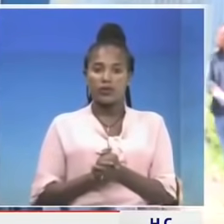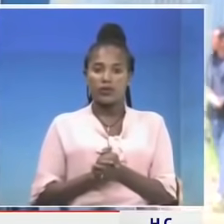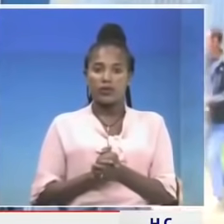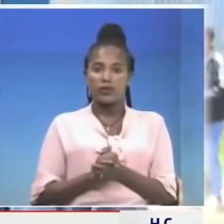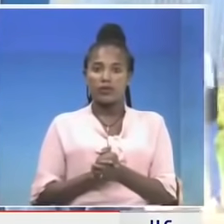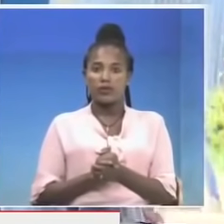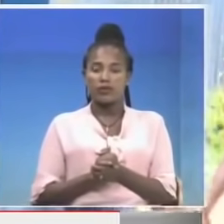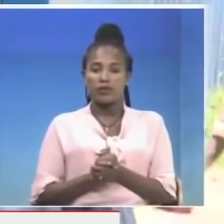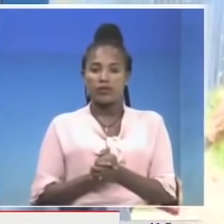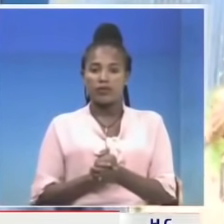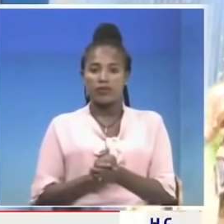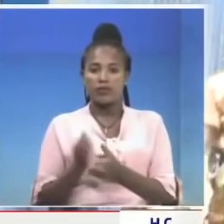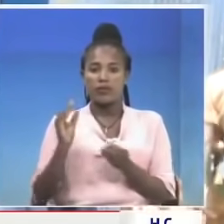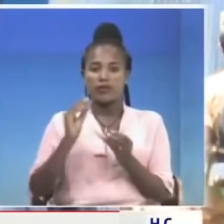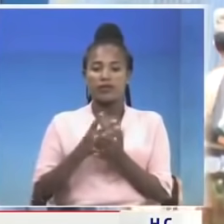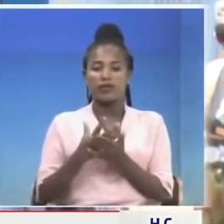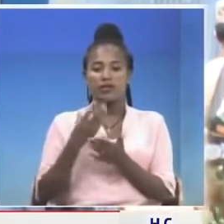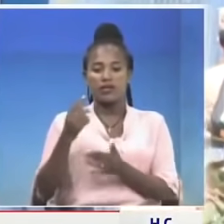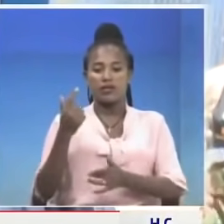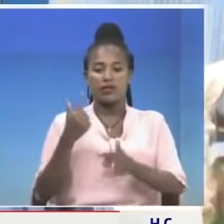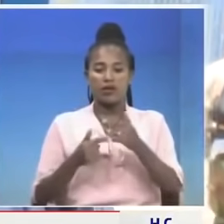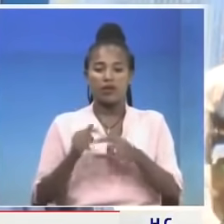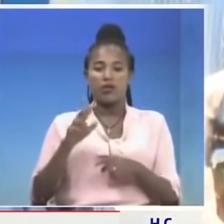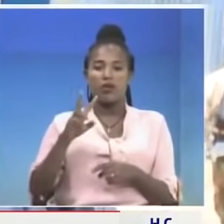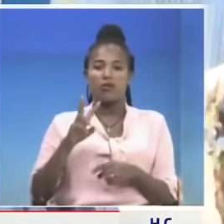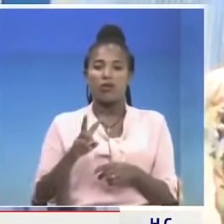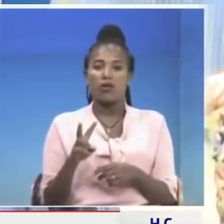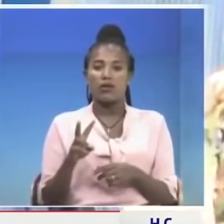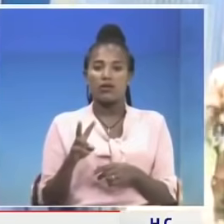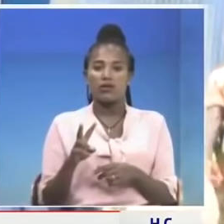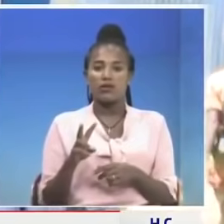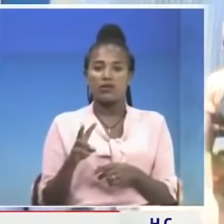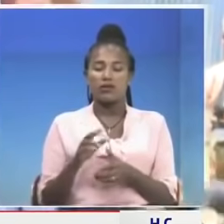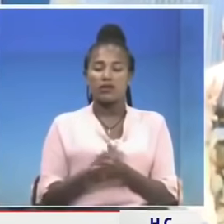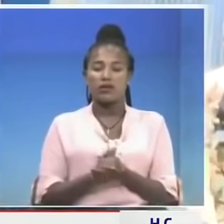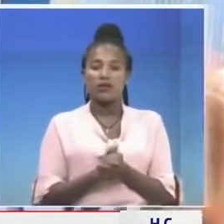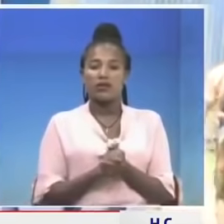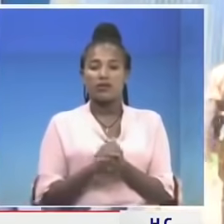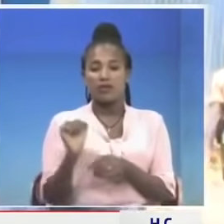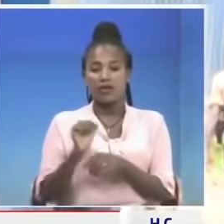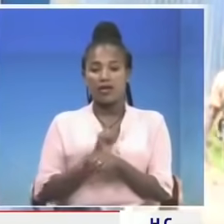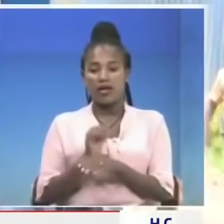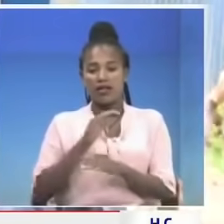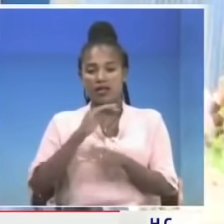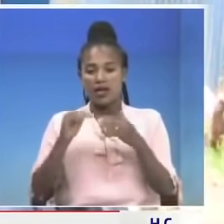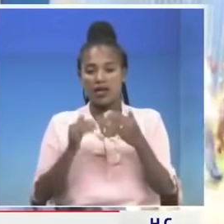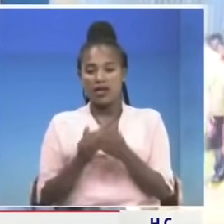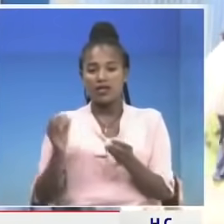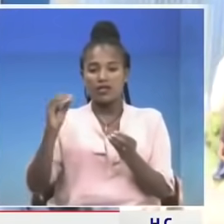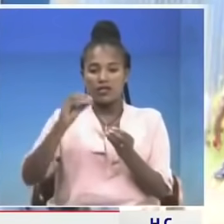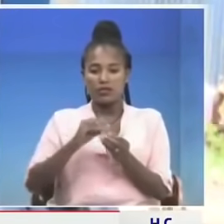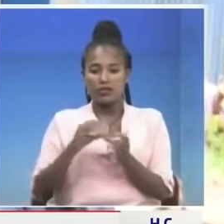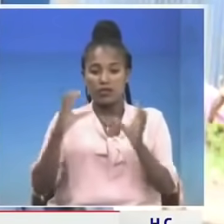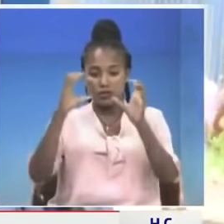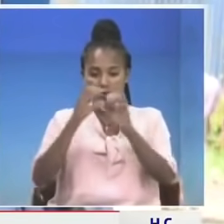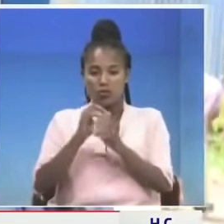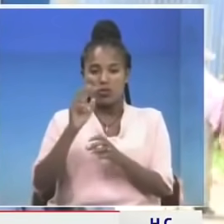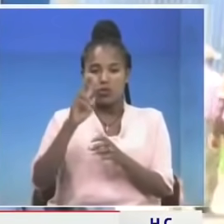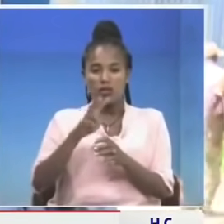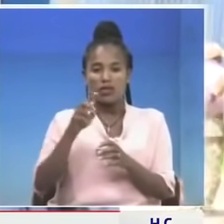ማቴሪያሎችን ጭምር ገዝተን የመጣ ነው። በሁለት ኤፍኤስአር መኪና በጠቅላላ ግምቱ